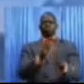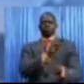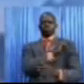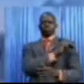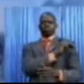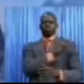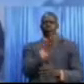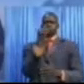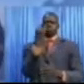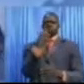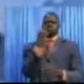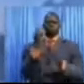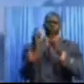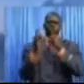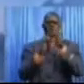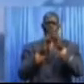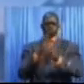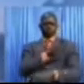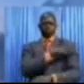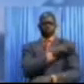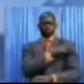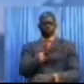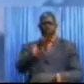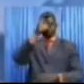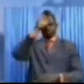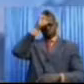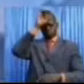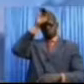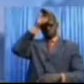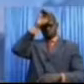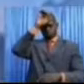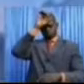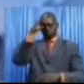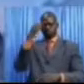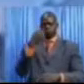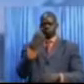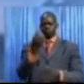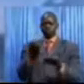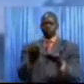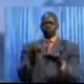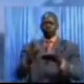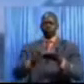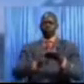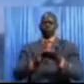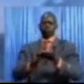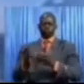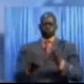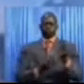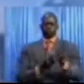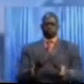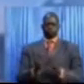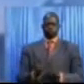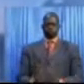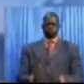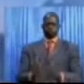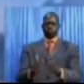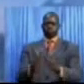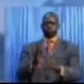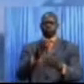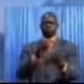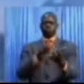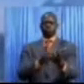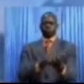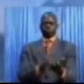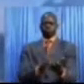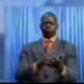qui nous parle donc de l'hôpital Blaise Compaoré qui veut un manuel sur la gestion des urgences médicales.